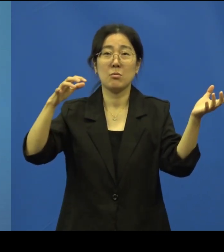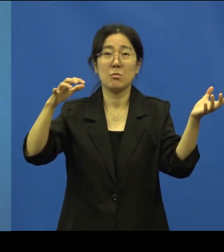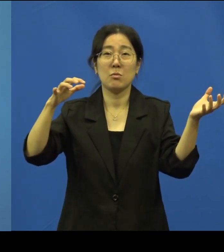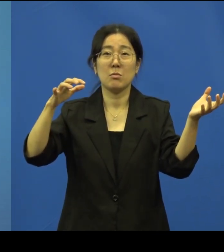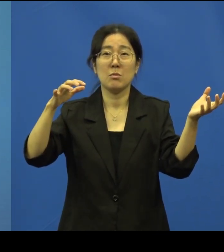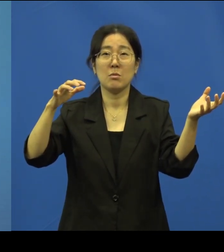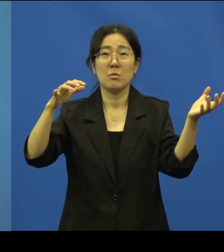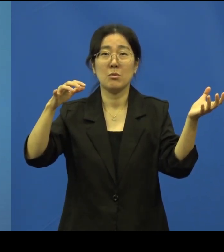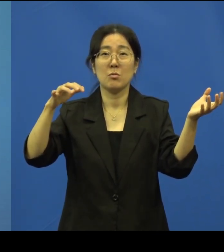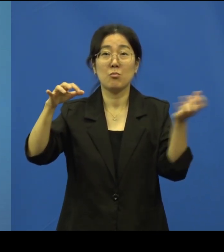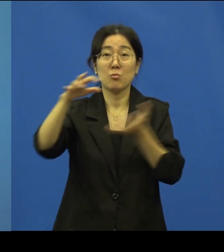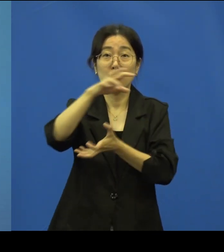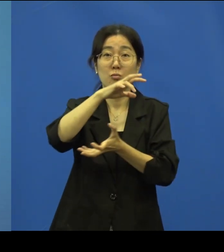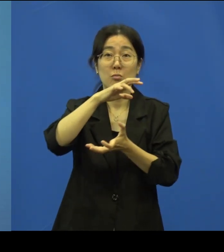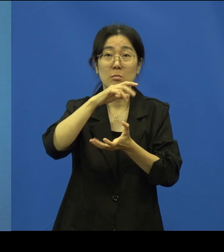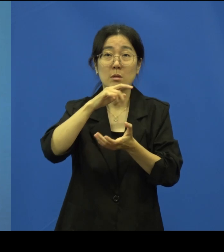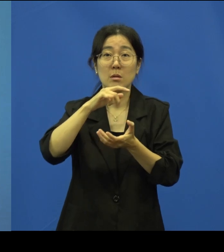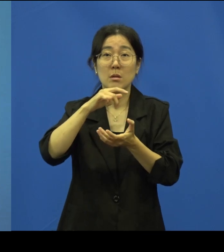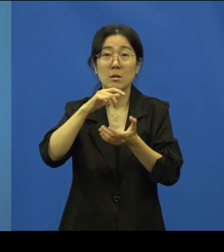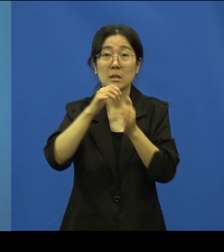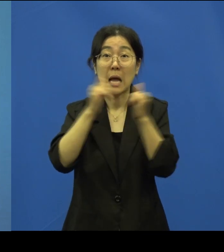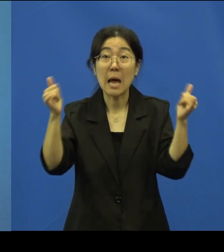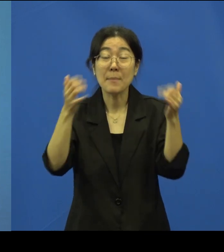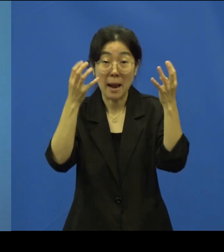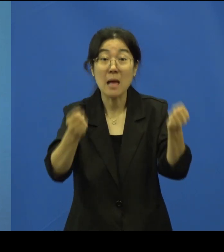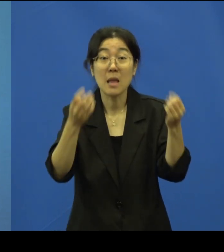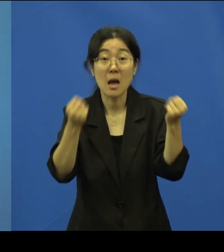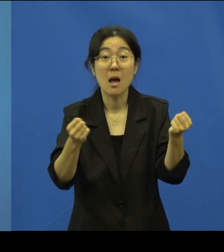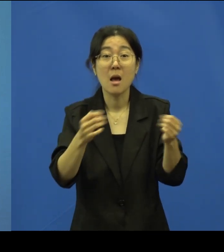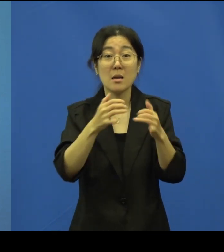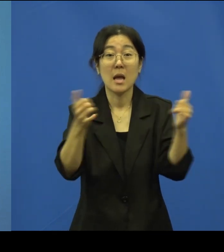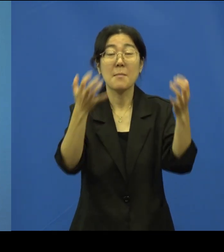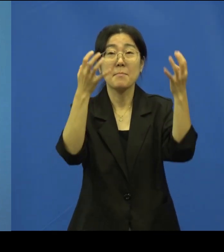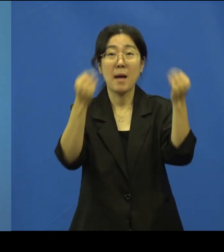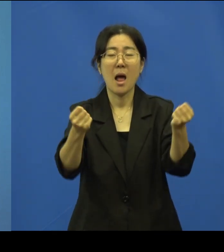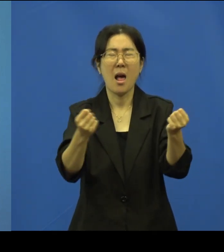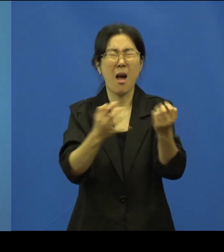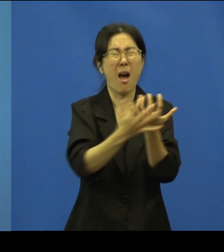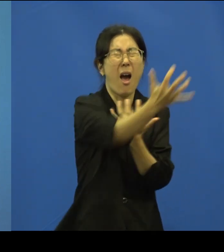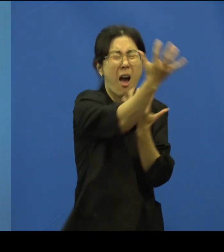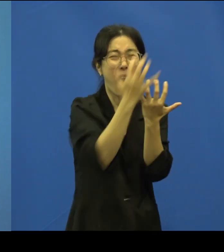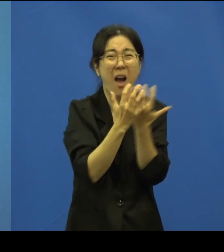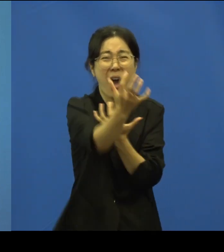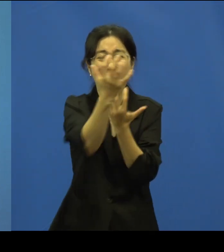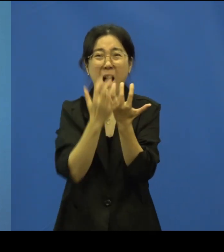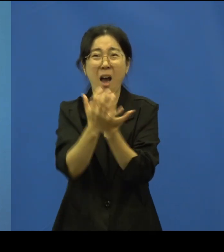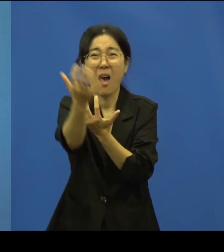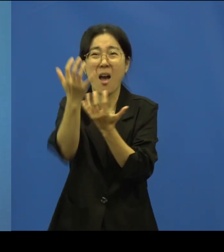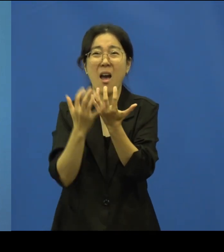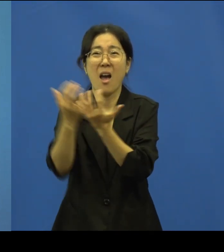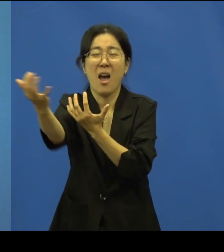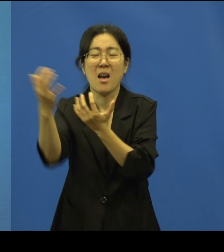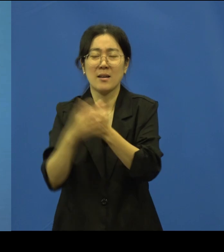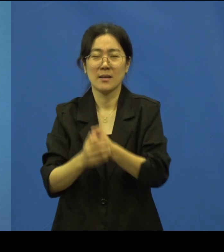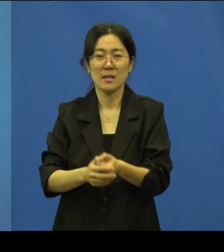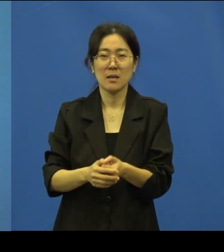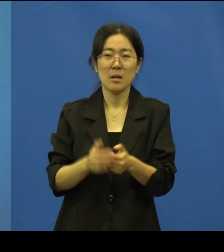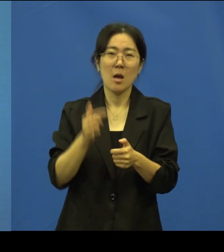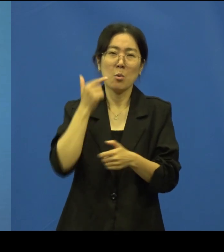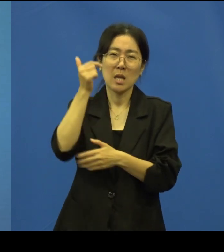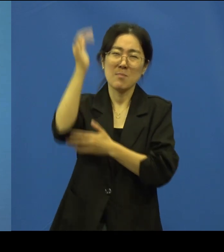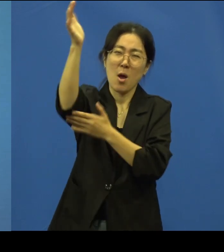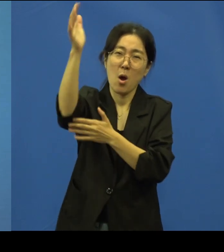꽉 찬 거예요. 내 앞에 이 목사님이 깡패를 하셔서 그랬는지 설교의 절반이 욕인 거예요.